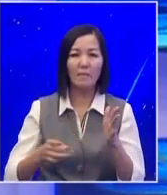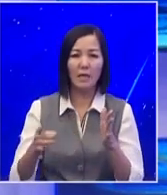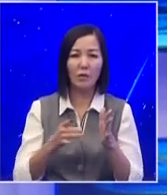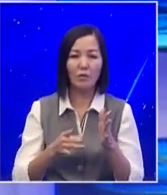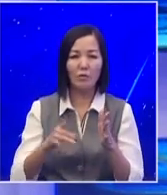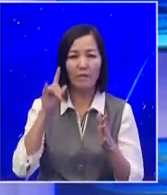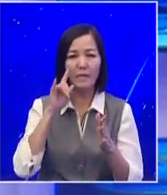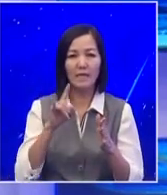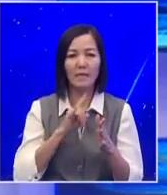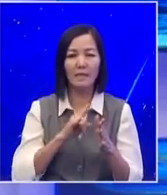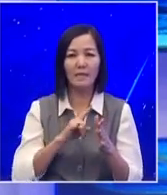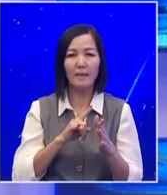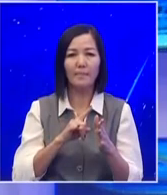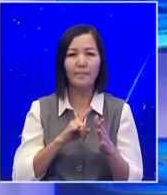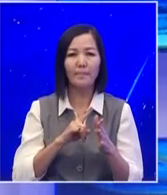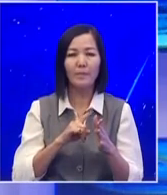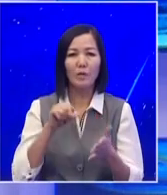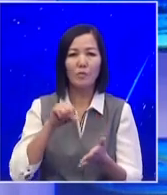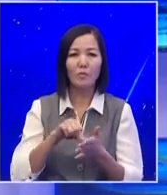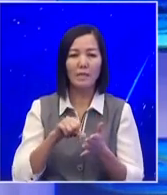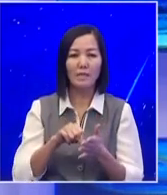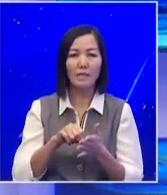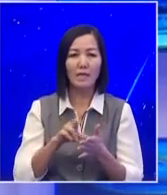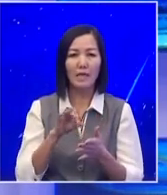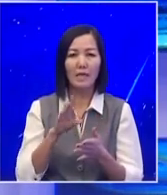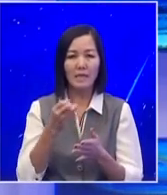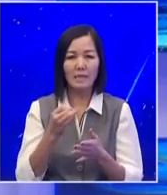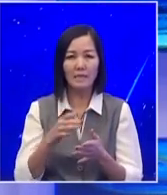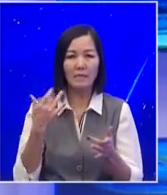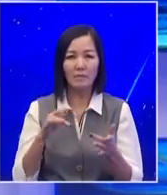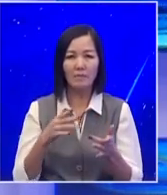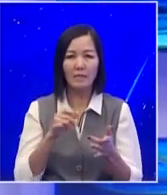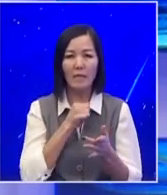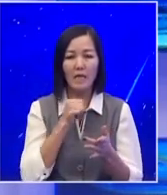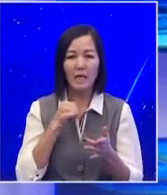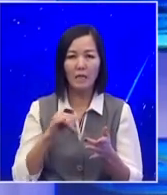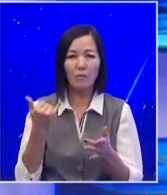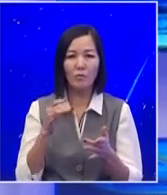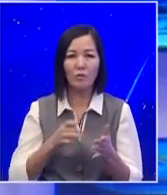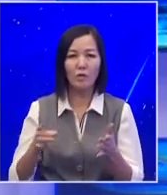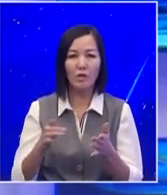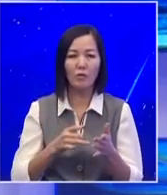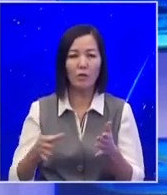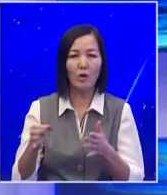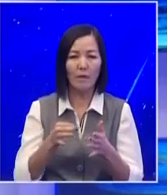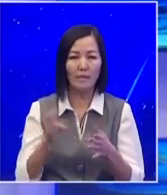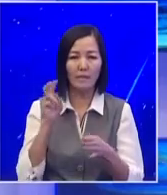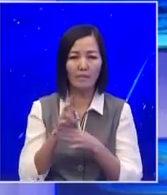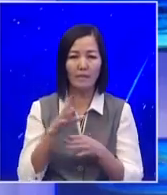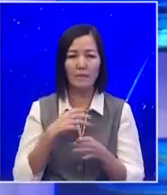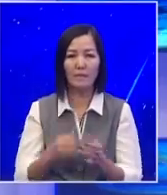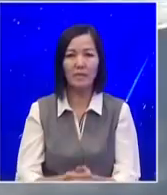регионов страны. В рамках пресс-саммита участники побывали в Карасайском, Жамбылском, Талгарском и Уйгурском районах